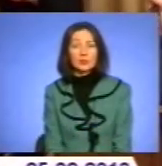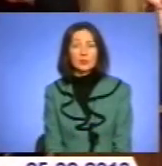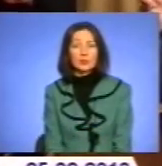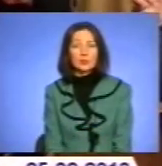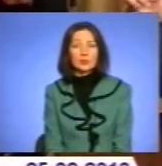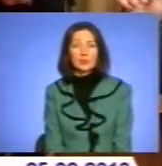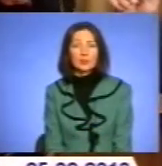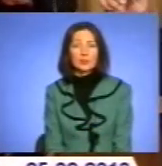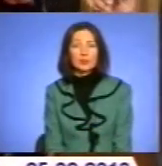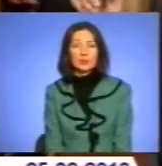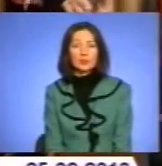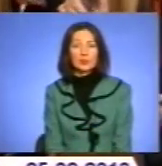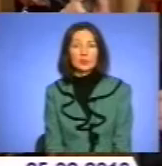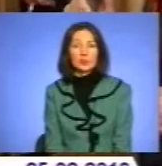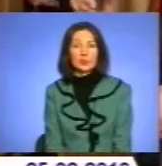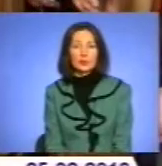хвилину останню.